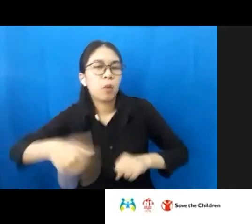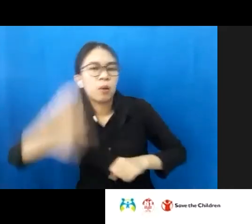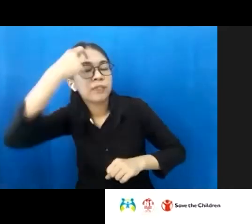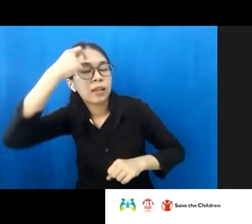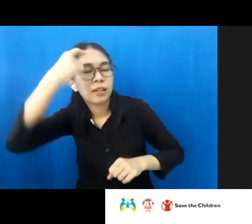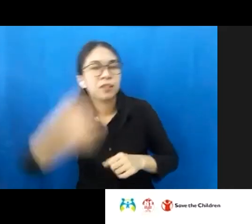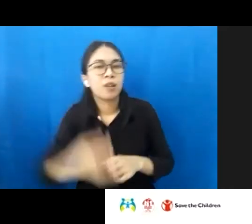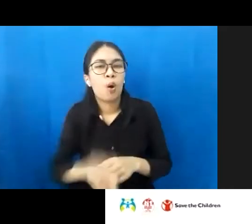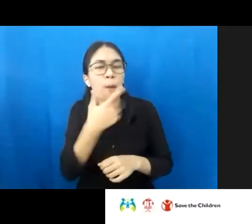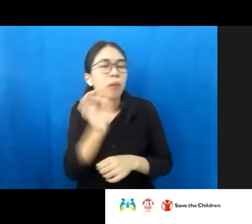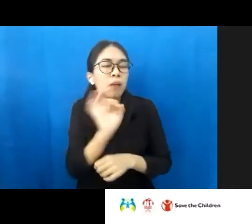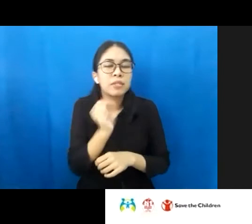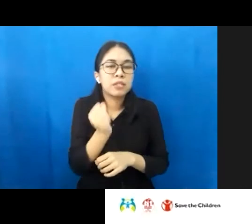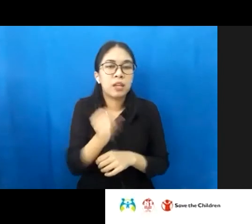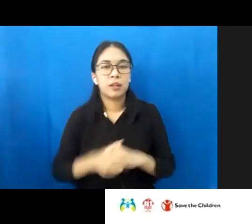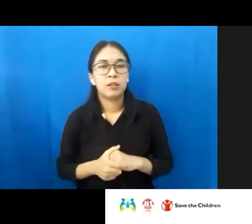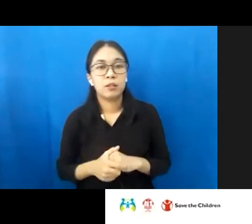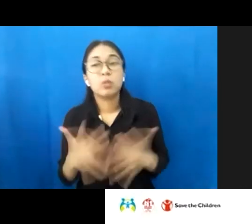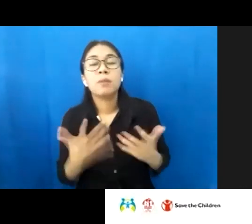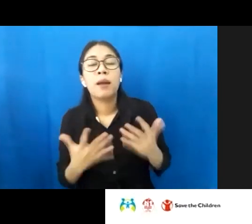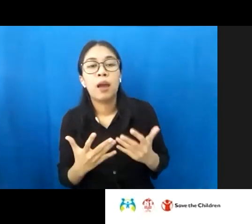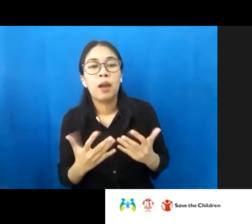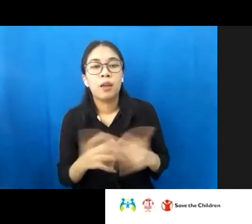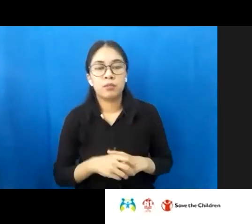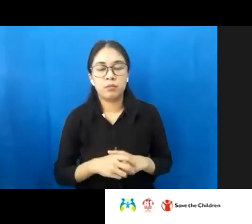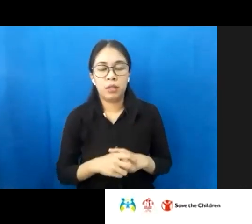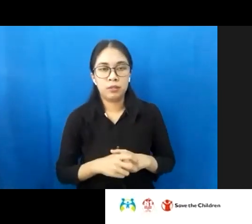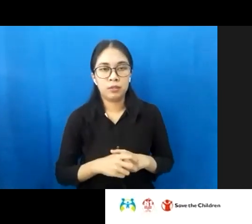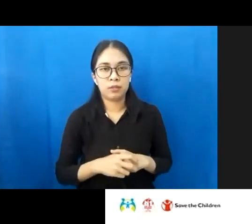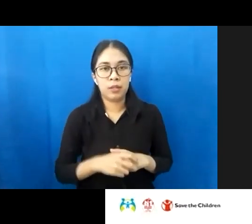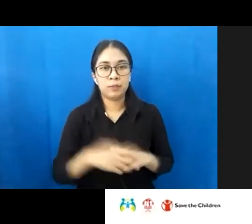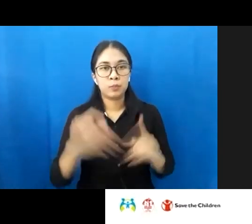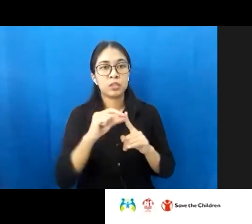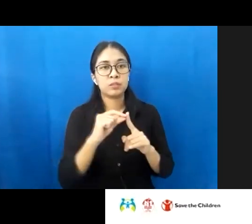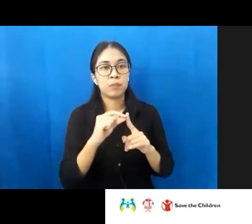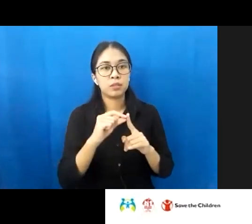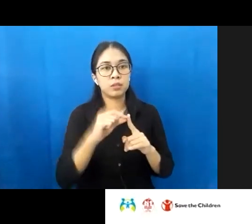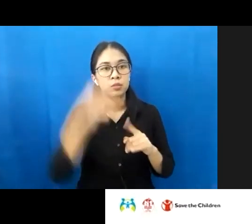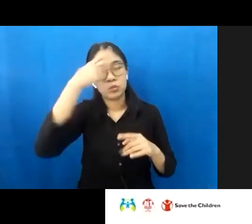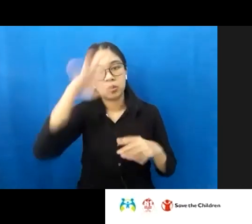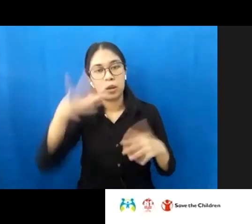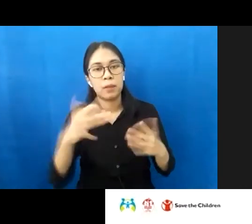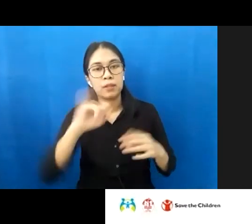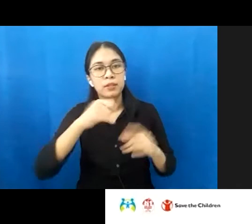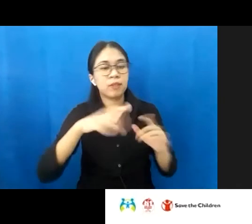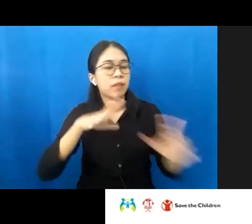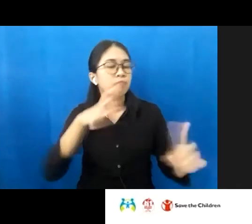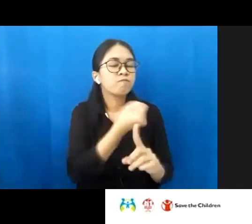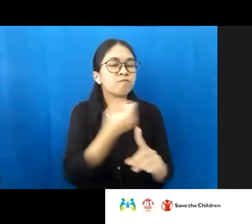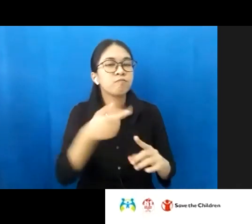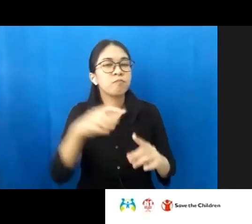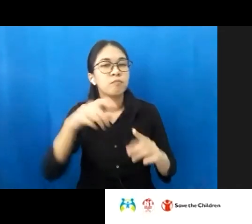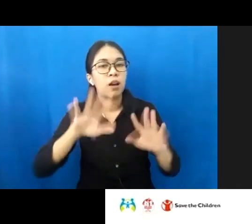bagaimana nih? Apa yang dilakukan puskesmas untuk menjangkau balita sakit selama pandemi ini? Silakan,